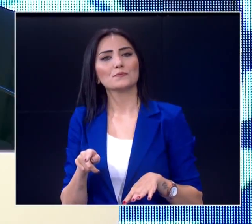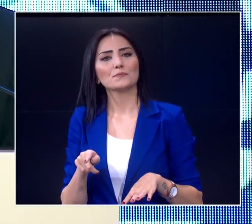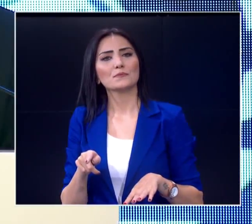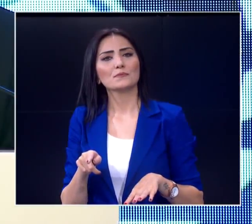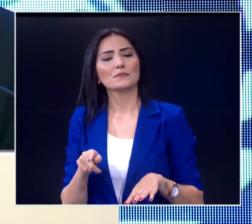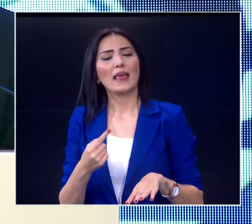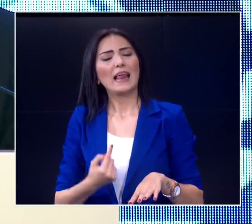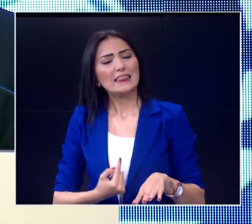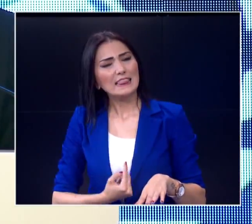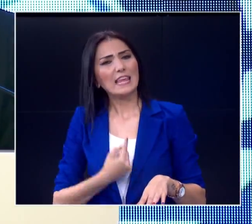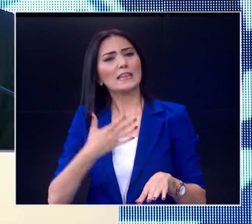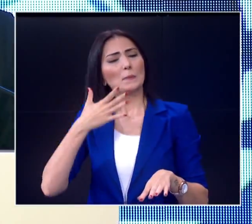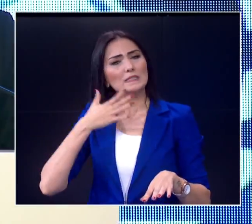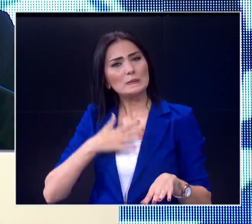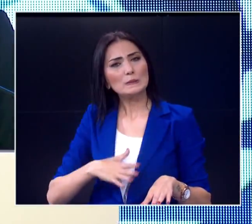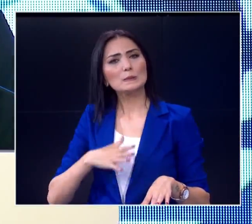Niyetinizi